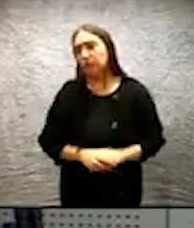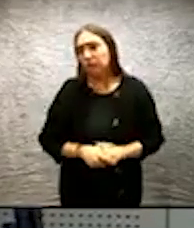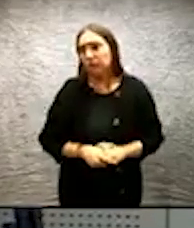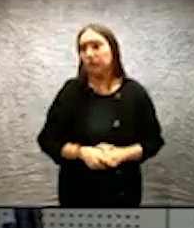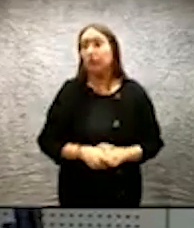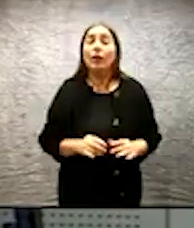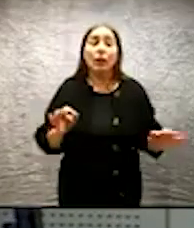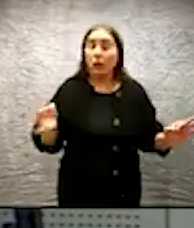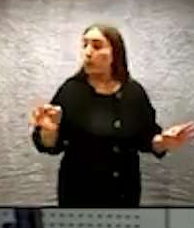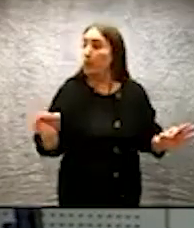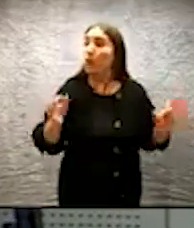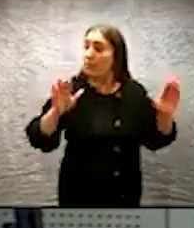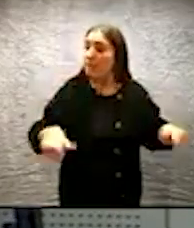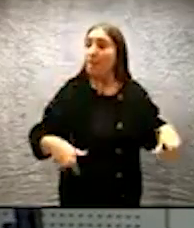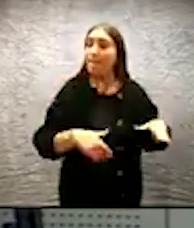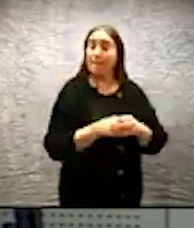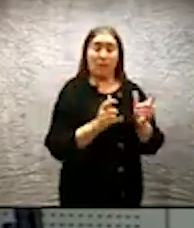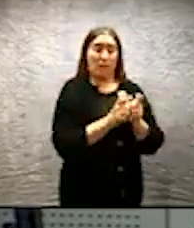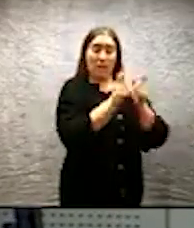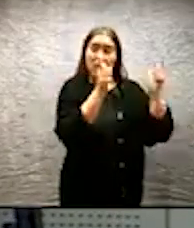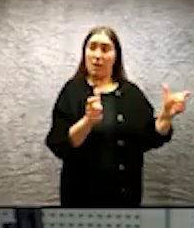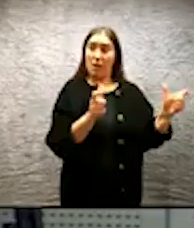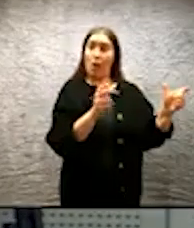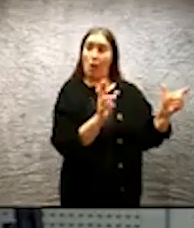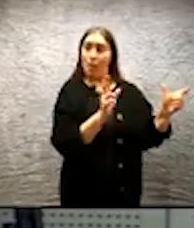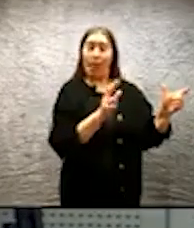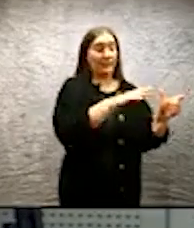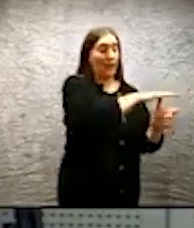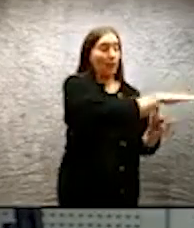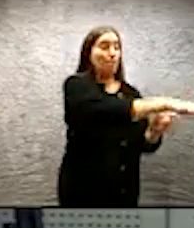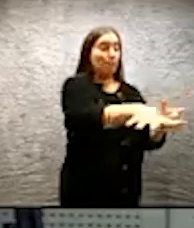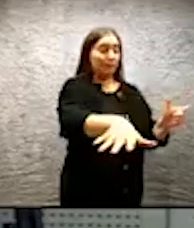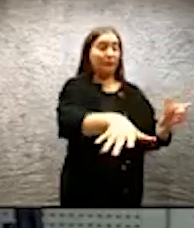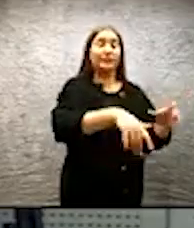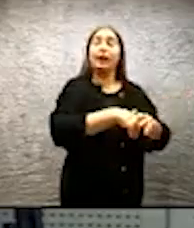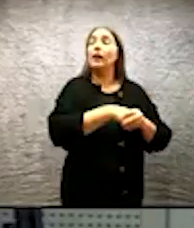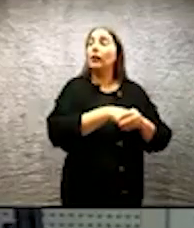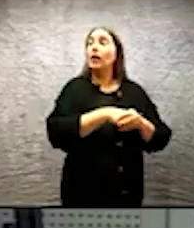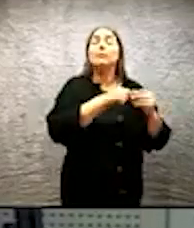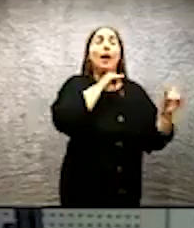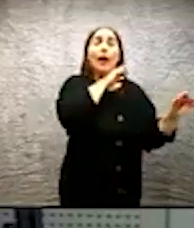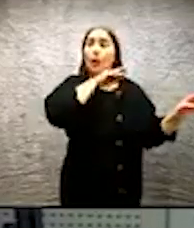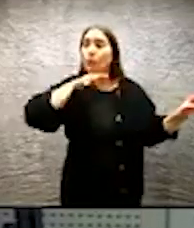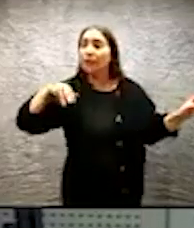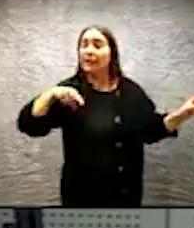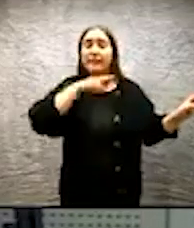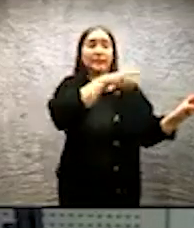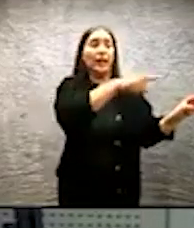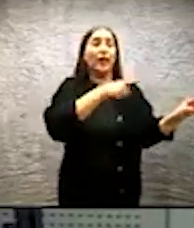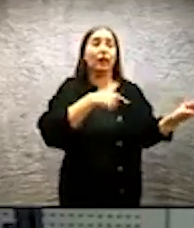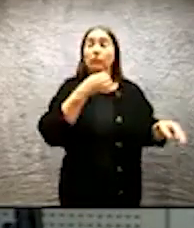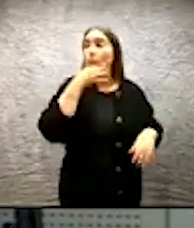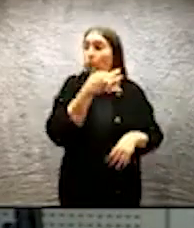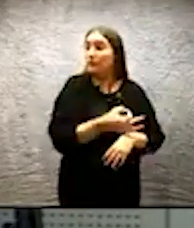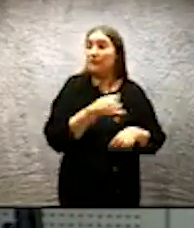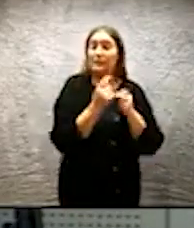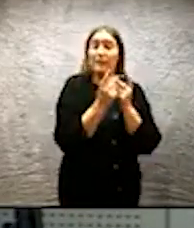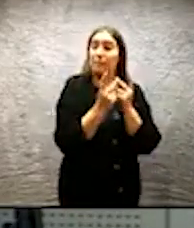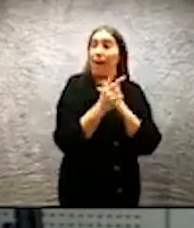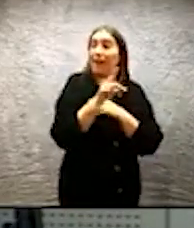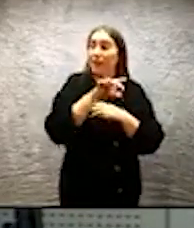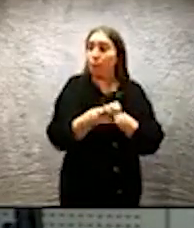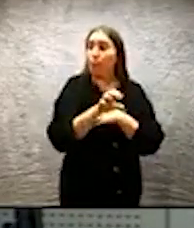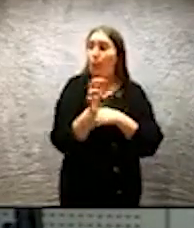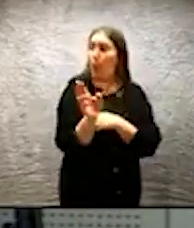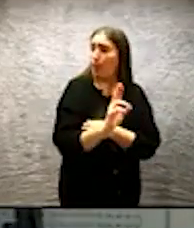Oui, oui, mais même le parc est associé. On a le parc de la Comtesse, on dit le parc de Robertsart, vous voyez. Donc, mais on y